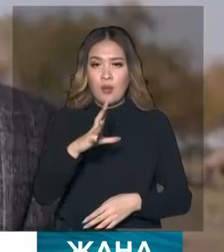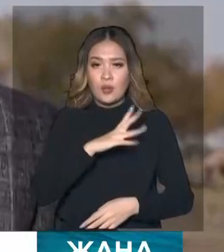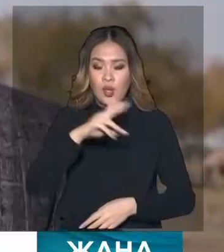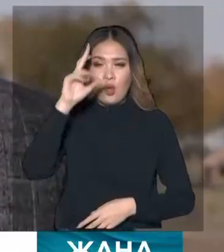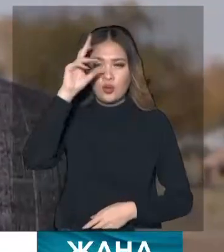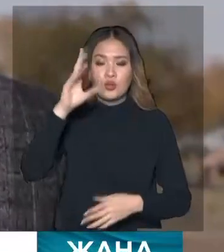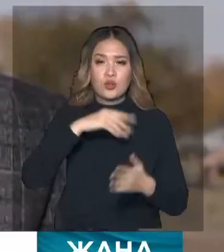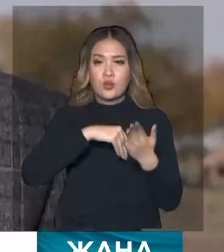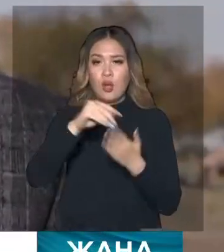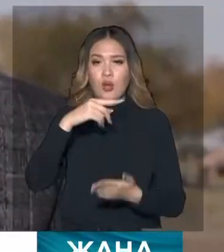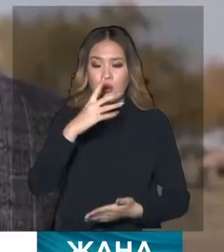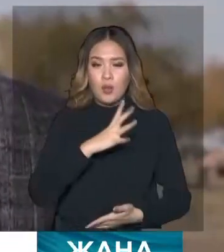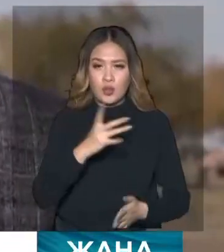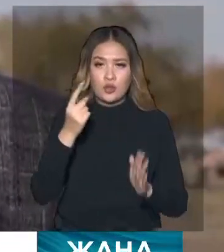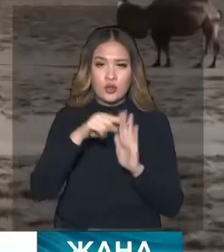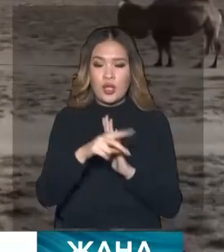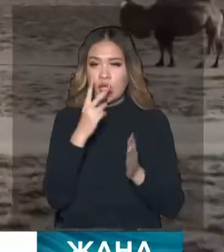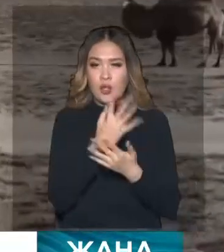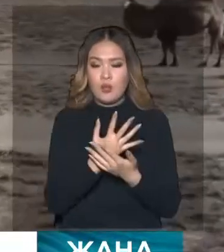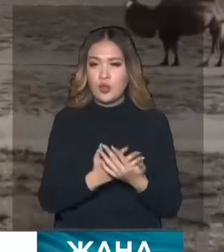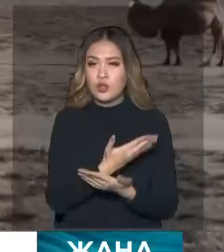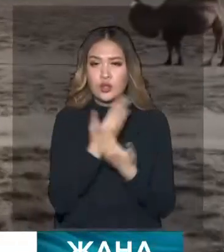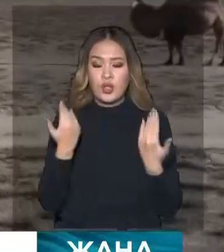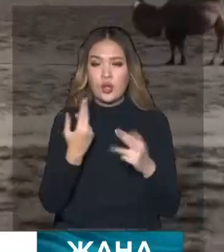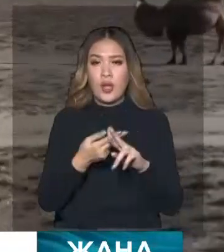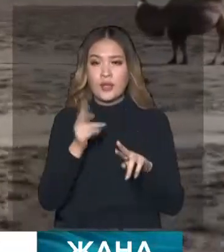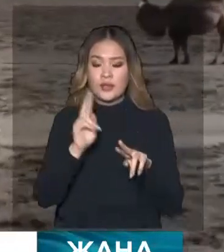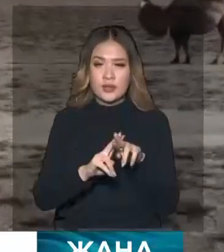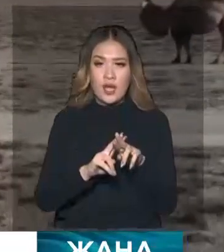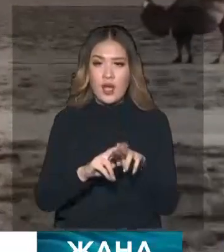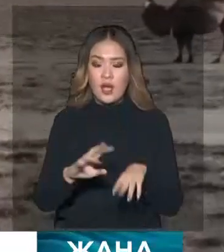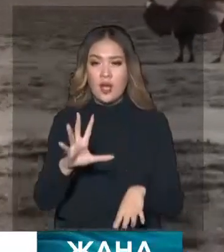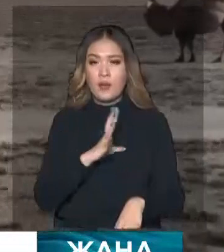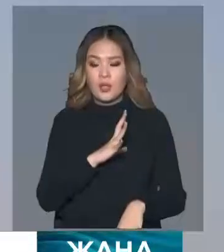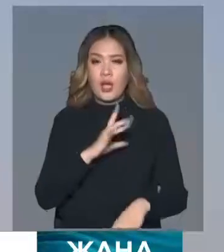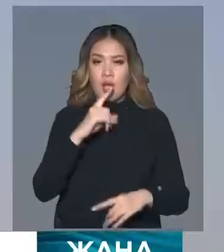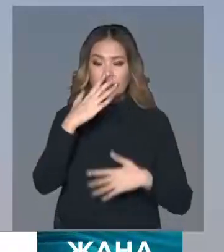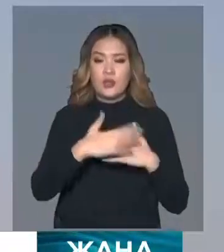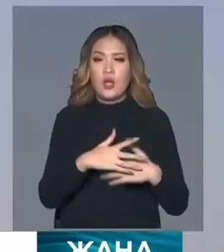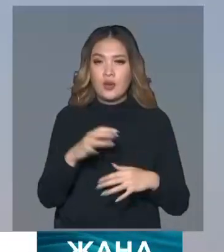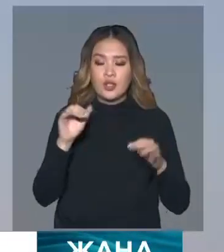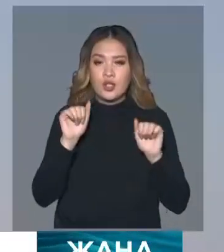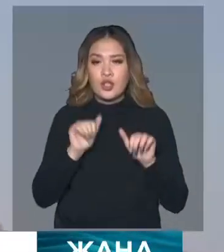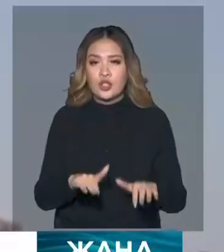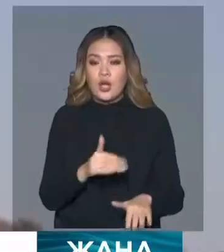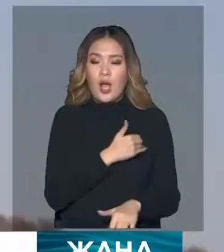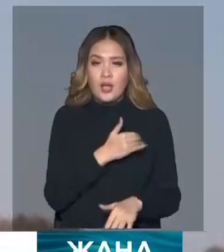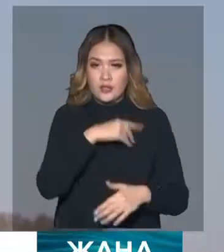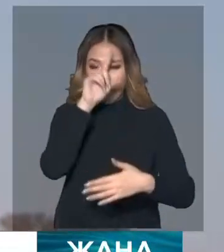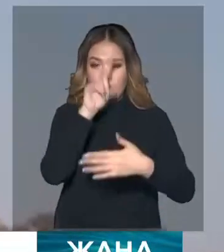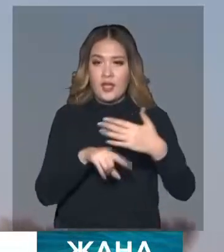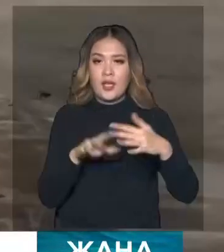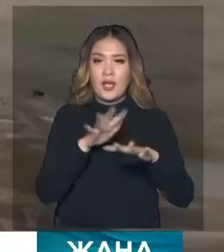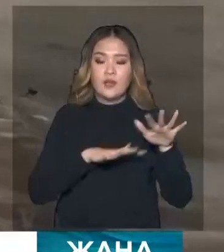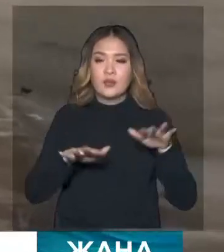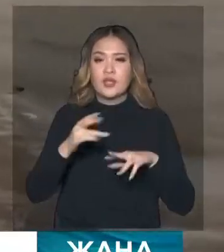сатып алуда ол ішінде қаралмаған деген. Созақтық малшылар бұл түйткілдің алдағы уақытта шешімі табылатындығына үмітті. Еліміздің